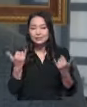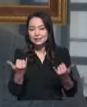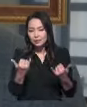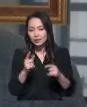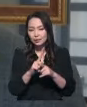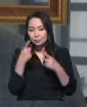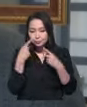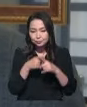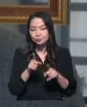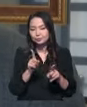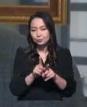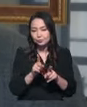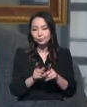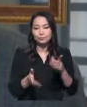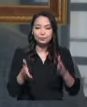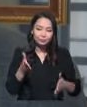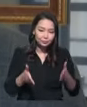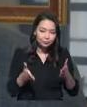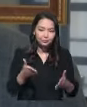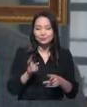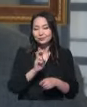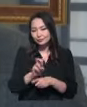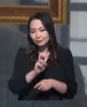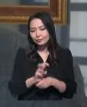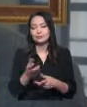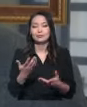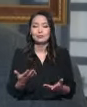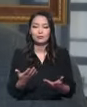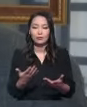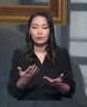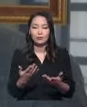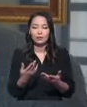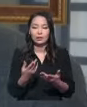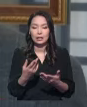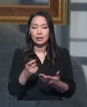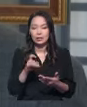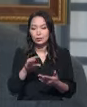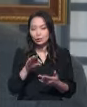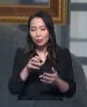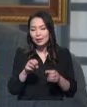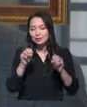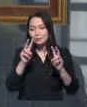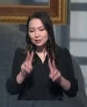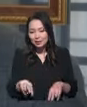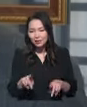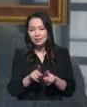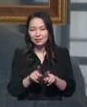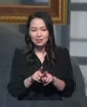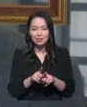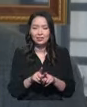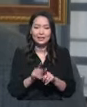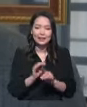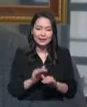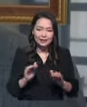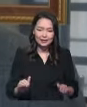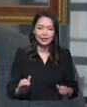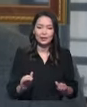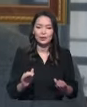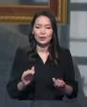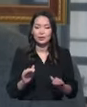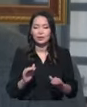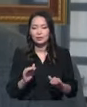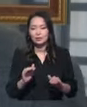секции, кружки, там, робототехника, космонавтика, потом специальные классы для детей,